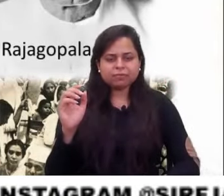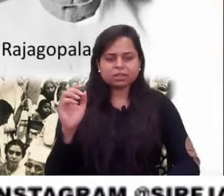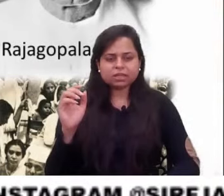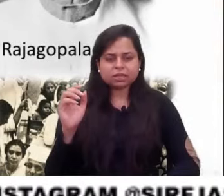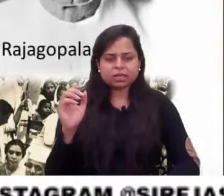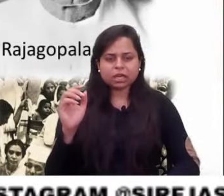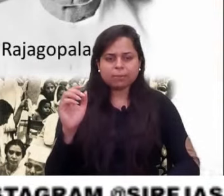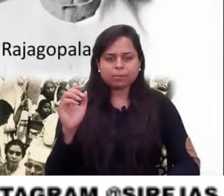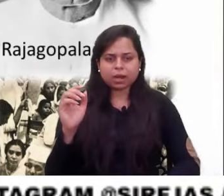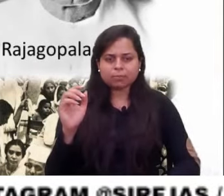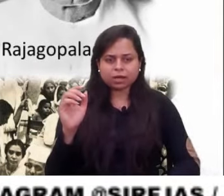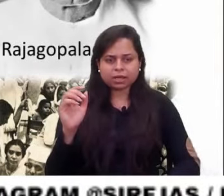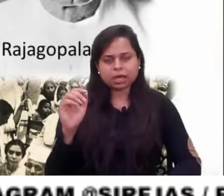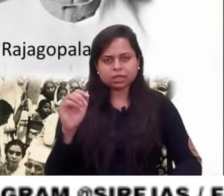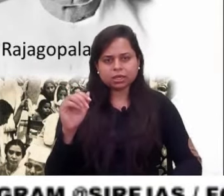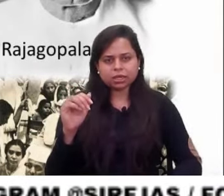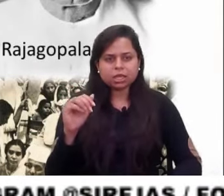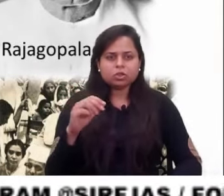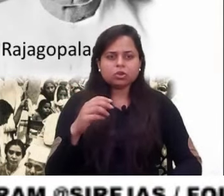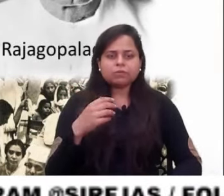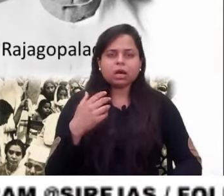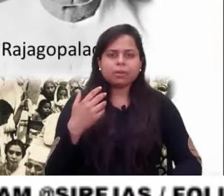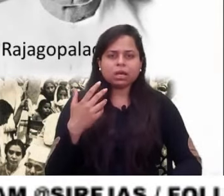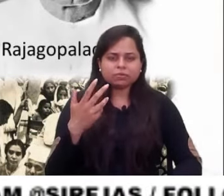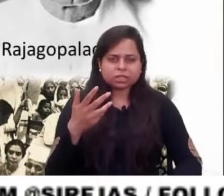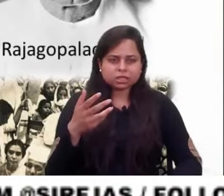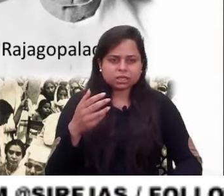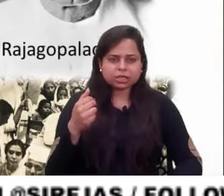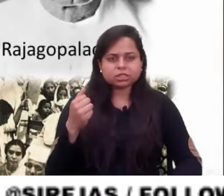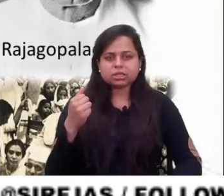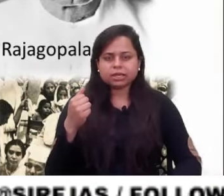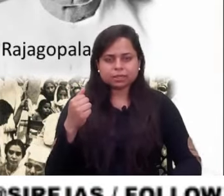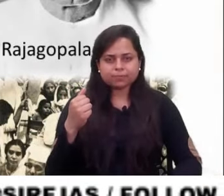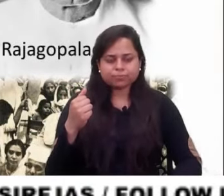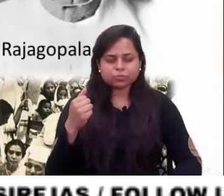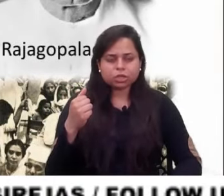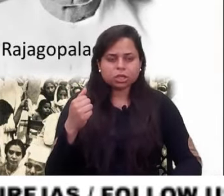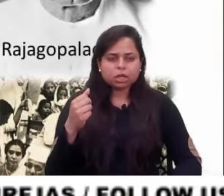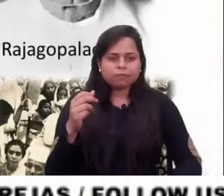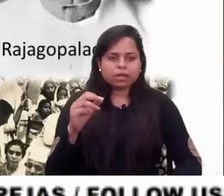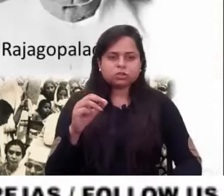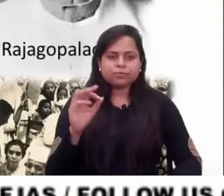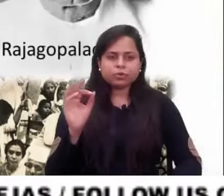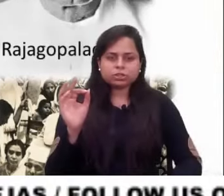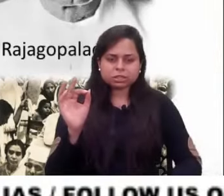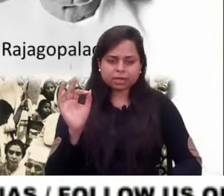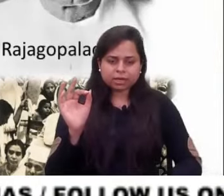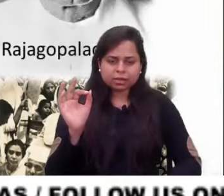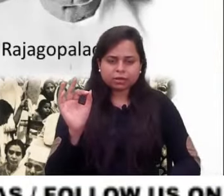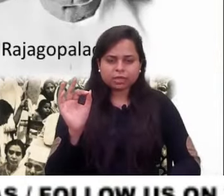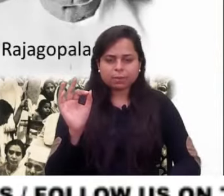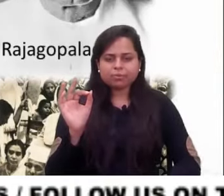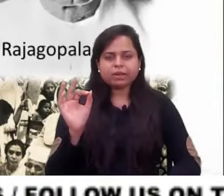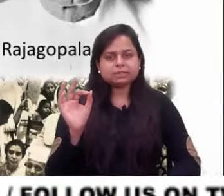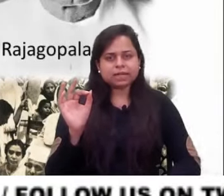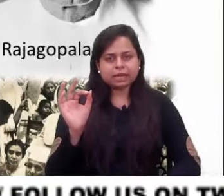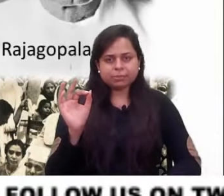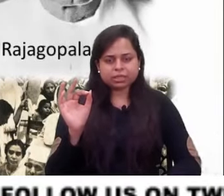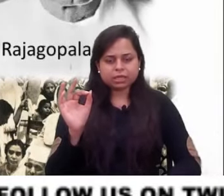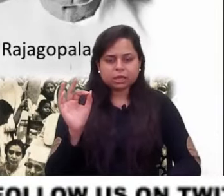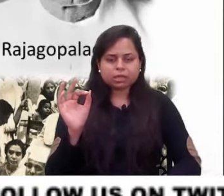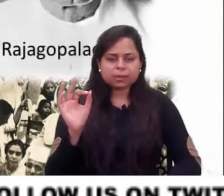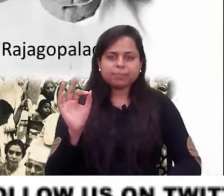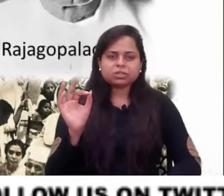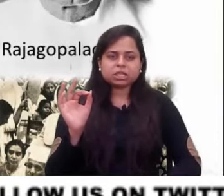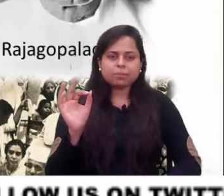90 के लिए यहां पर आने लगे वहां पर काफी मेहनत यहां पर वेस्ट